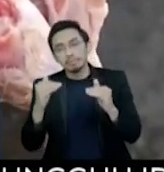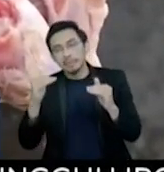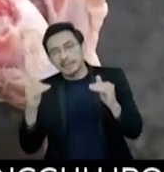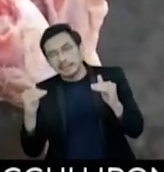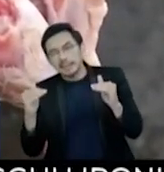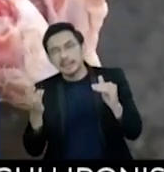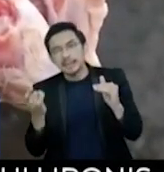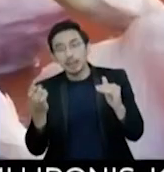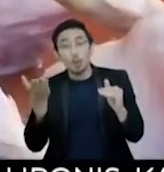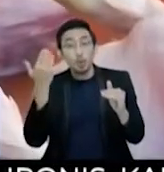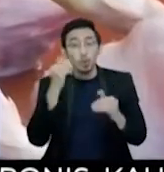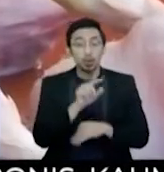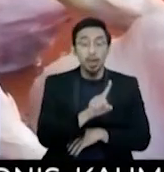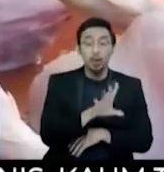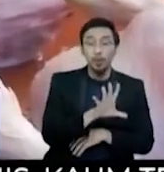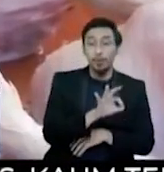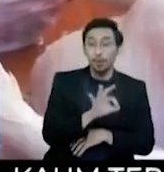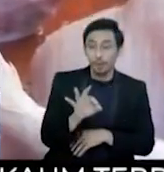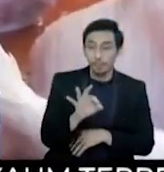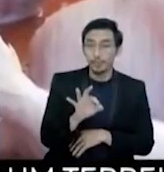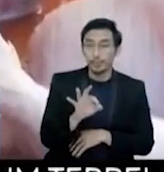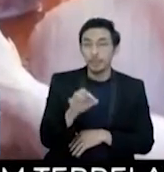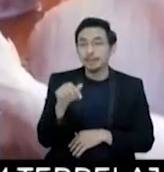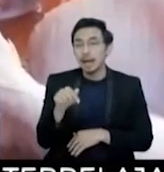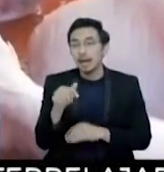semula Rp150.000, kini di kisaran